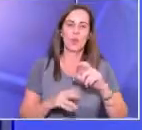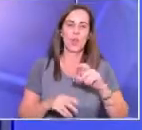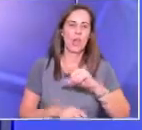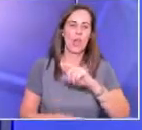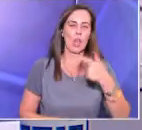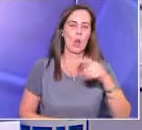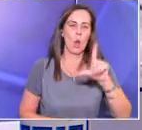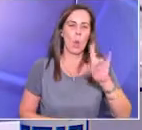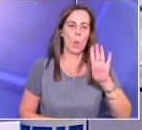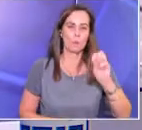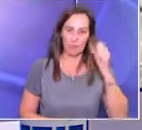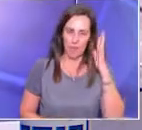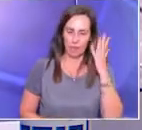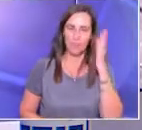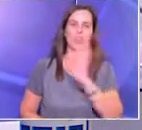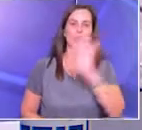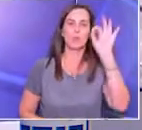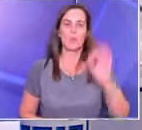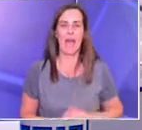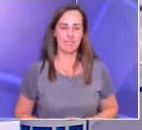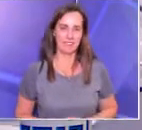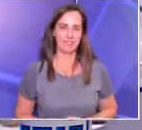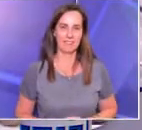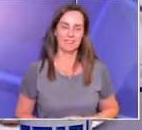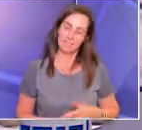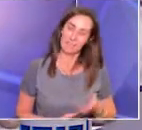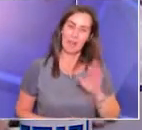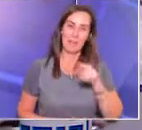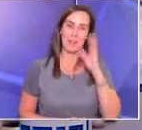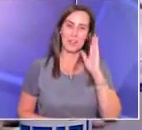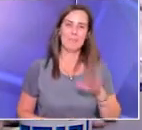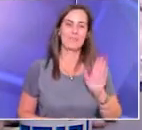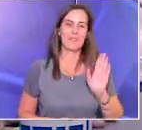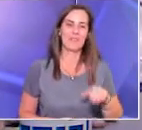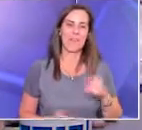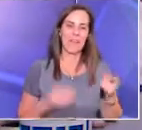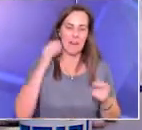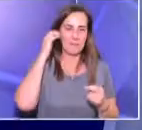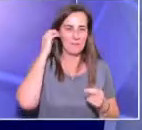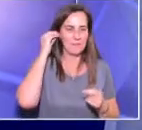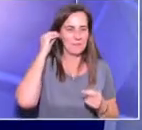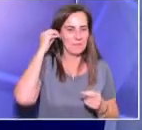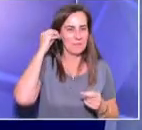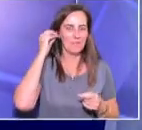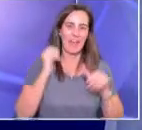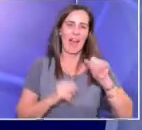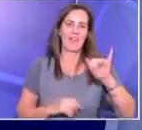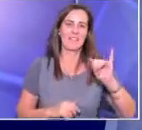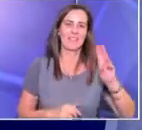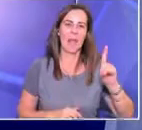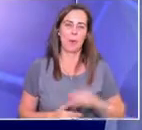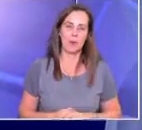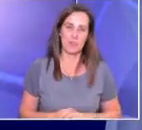טוב. ישנת אתמול? כן, מצוין אפילו. יש גם כאלה. וגם האורח שלנו, אבי דבוש. שלום וברכה.